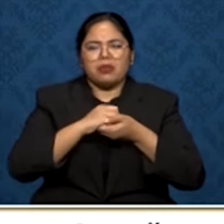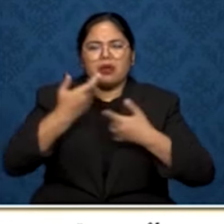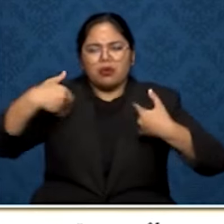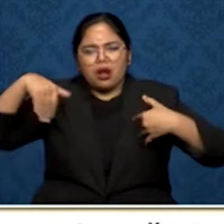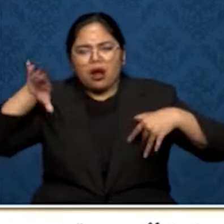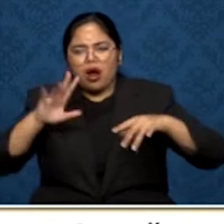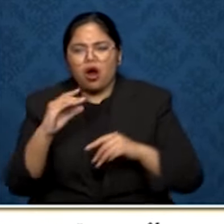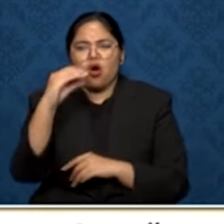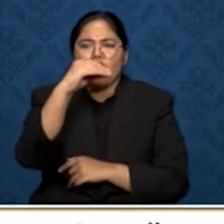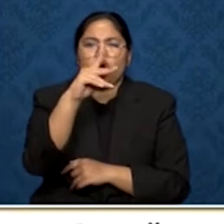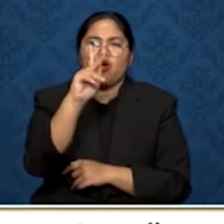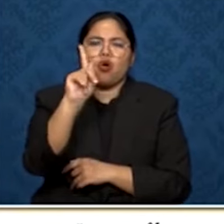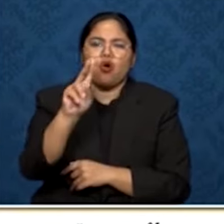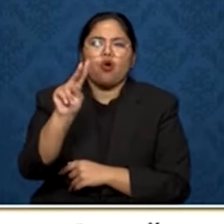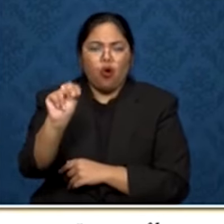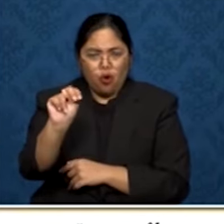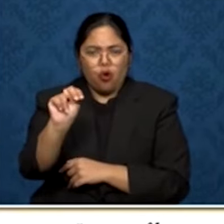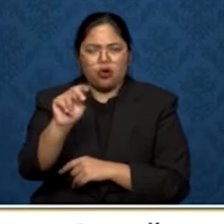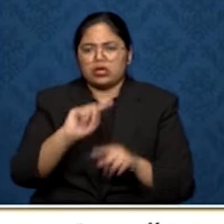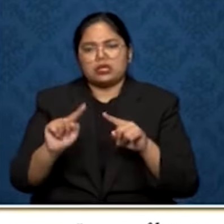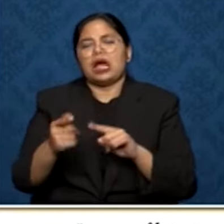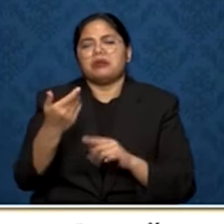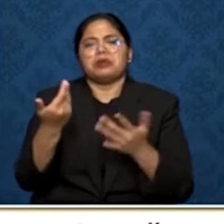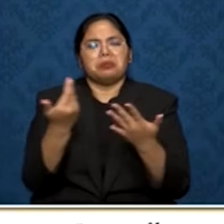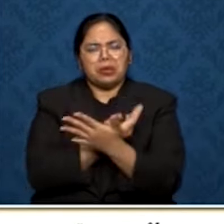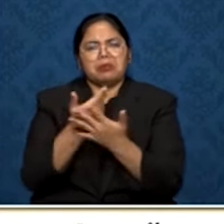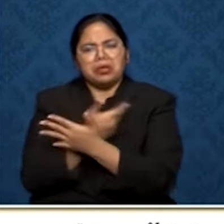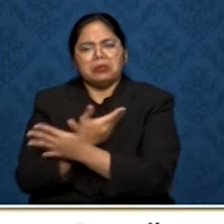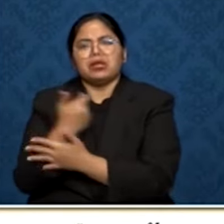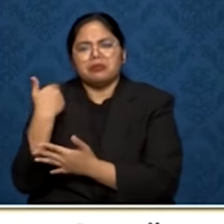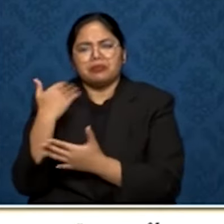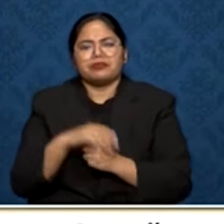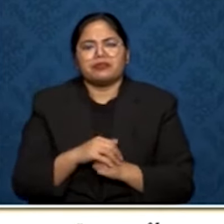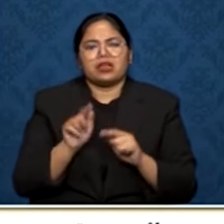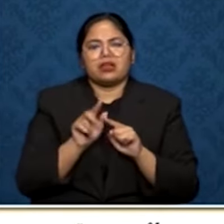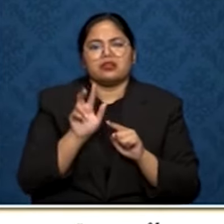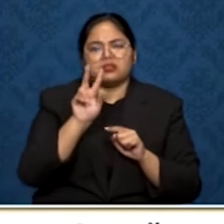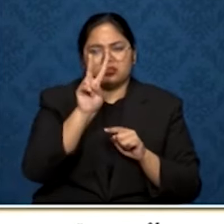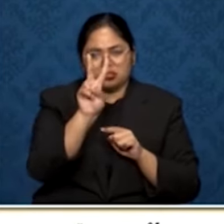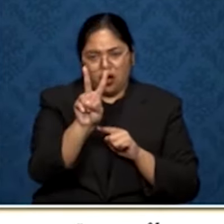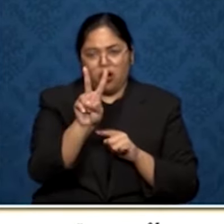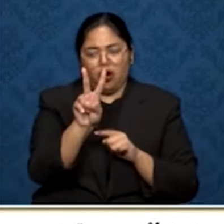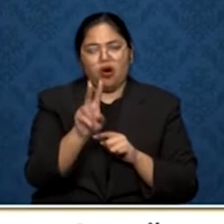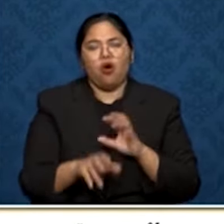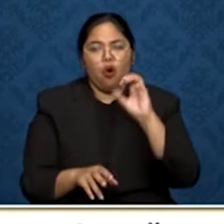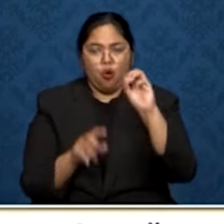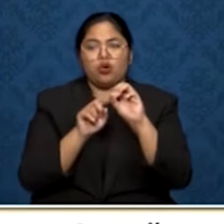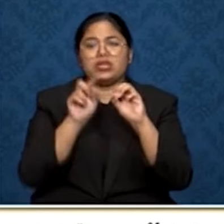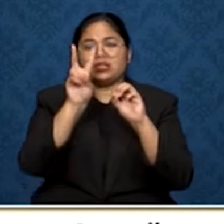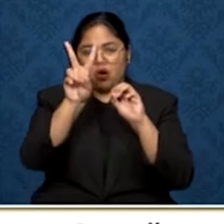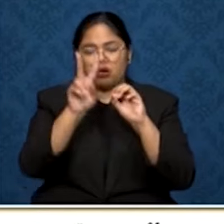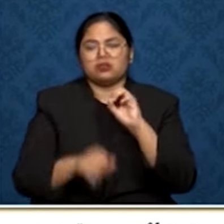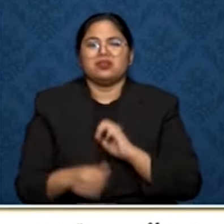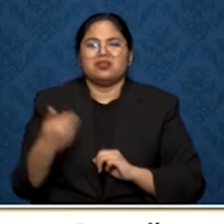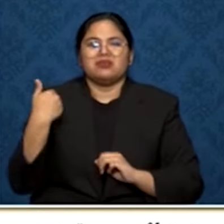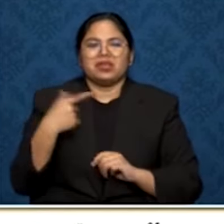การลนไหวันตามทั้งสิ้นโอหทสอง Opportunityับแๆกบครังนายวายของท่านเลยครัผมวาเราเหนตรงกใหาย